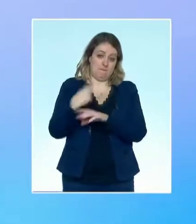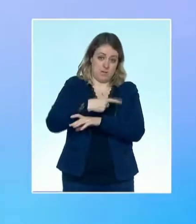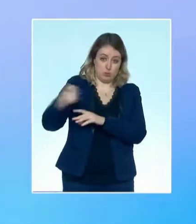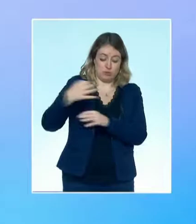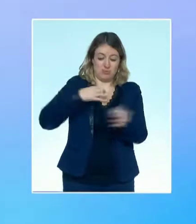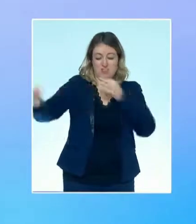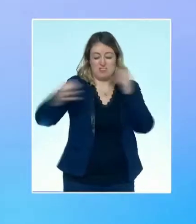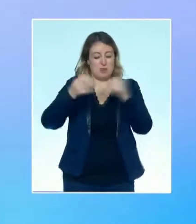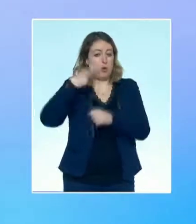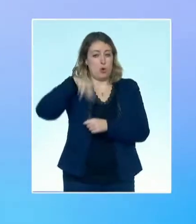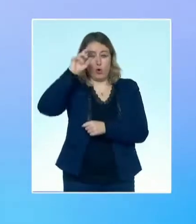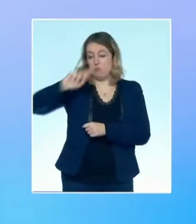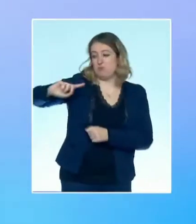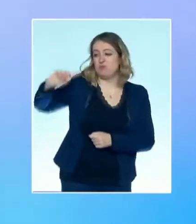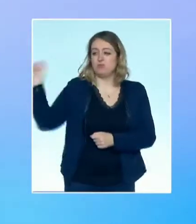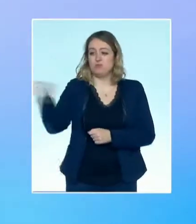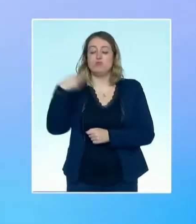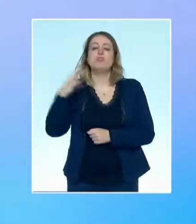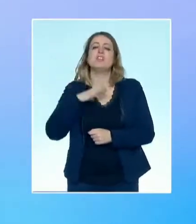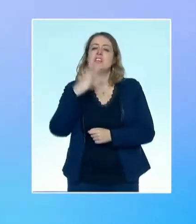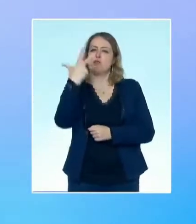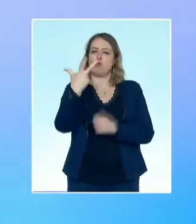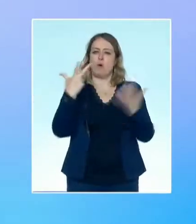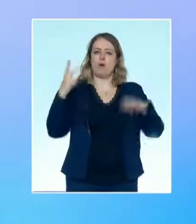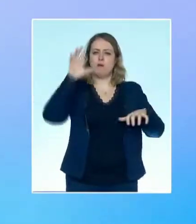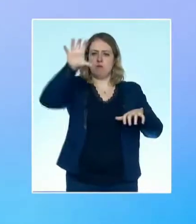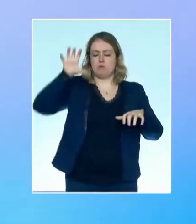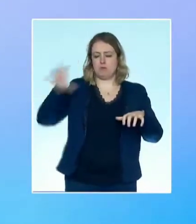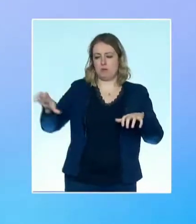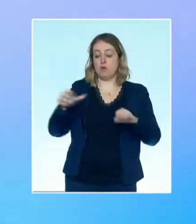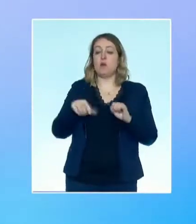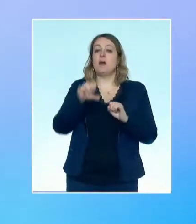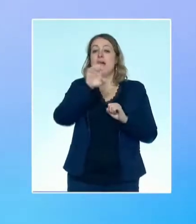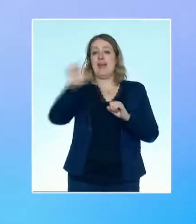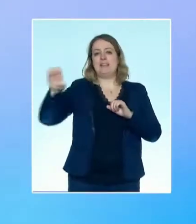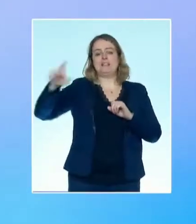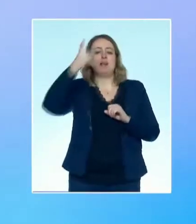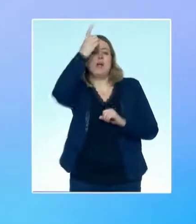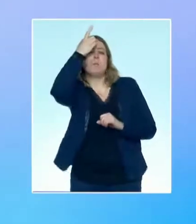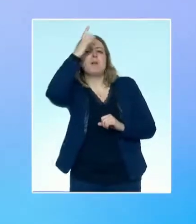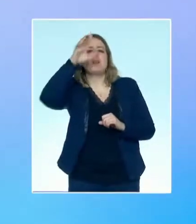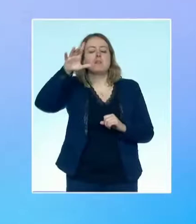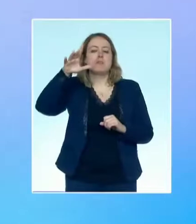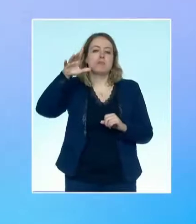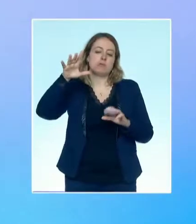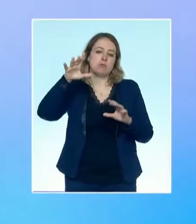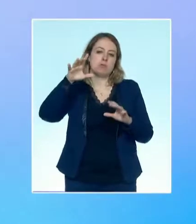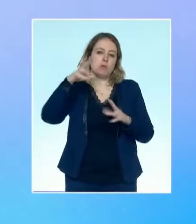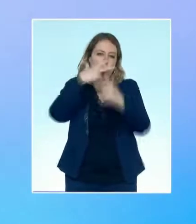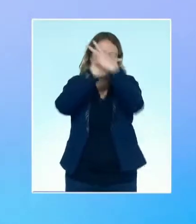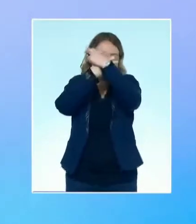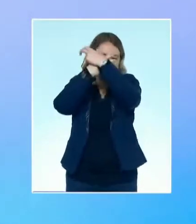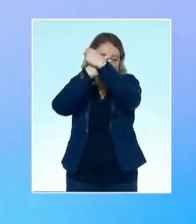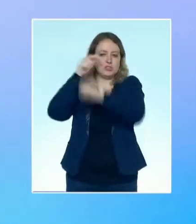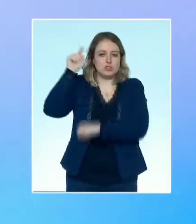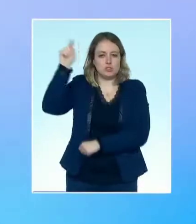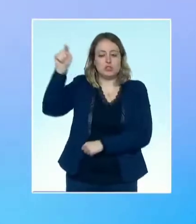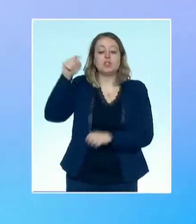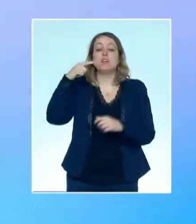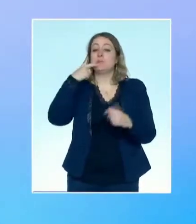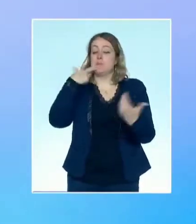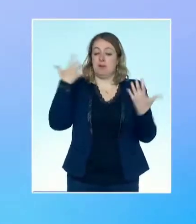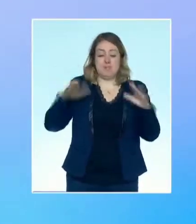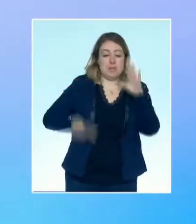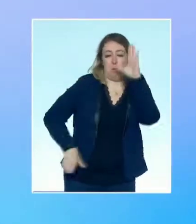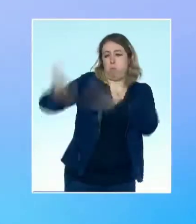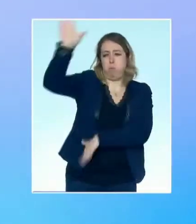Oh là, ils ne sont pas en accord, presque limite. Il y avait en fait trois blocs européens. Allez, c'est ça le succès. À l'est du Rhin, t'as ça Allemagne, Autriche. Eh bien, ça va, puisqu'apparemment, c'était ça la solution.